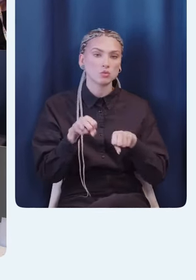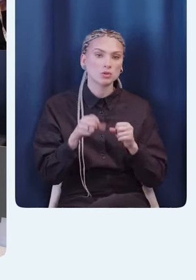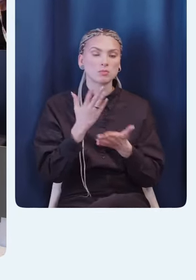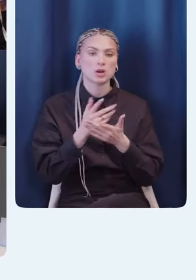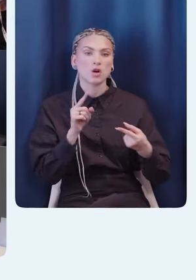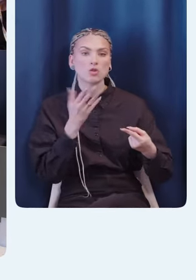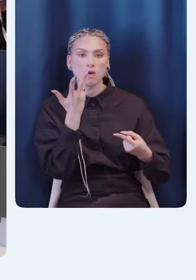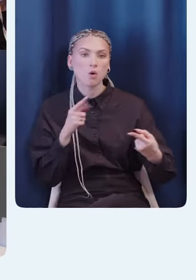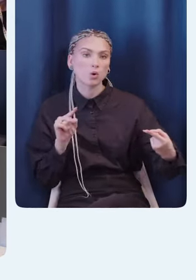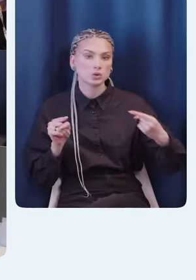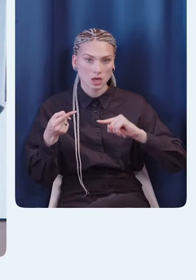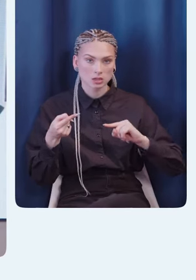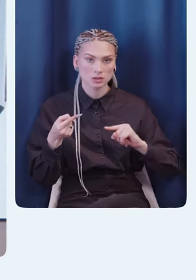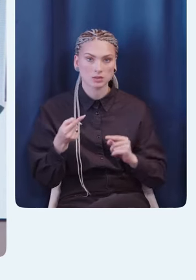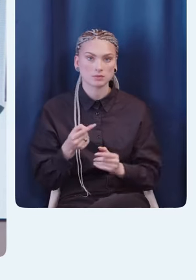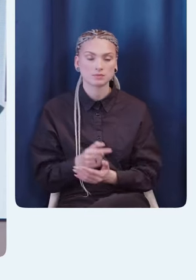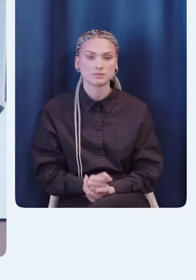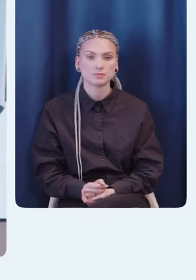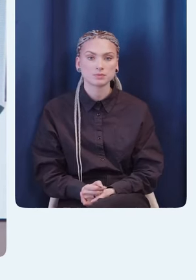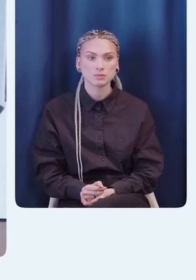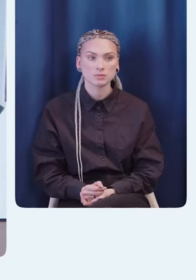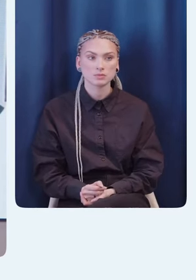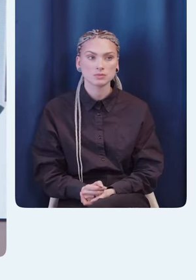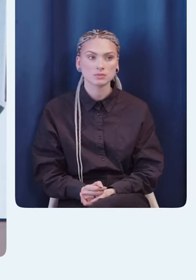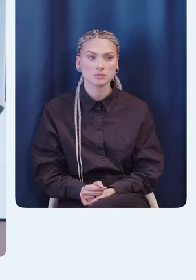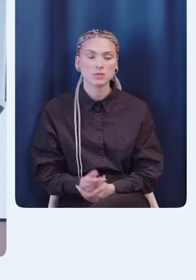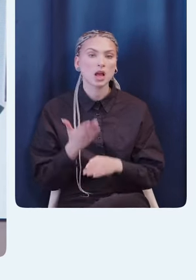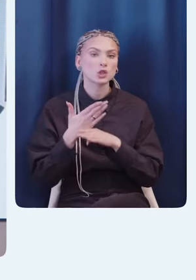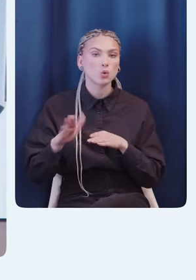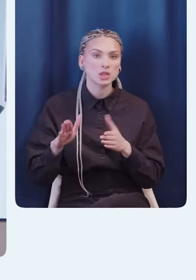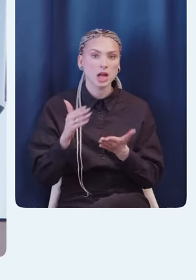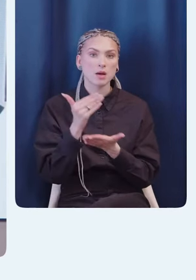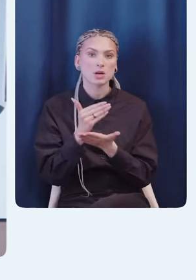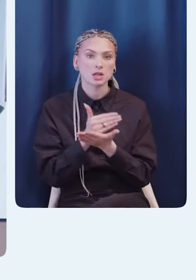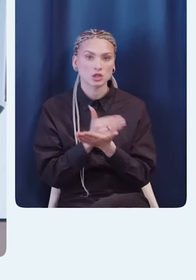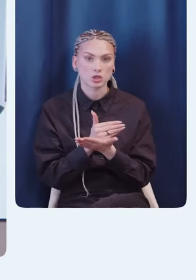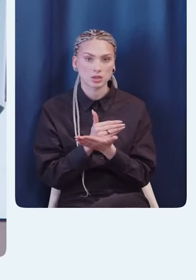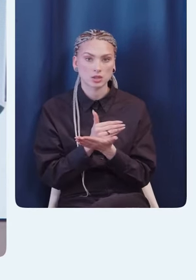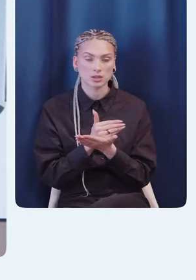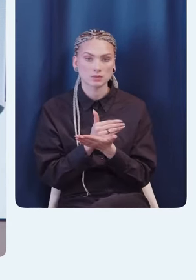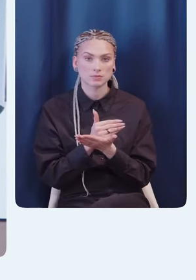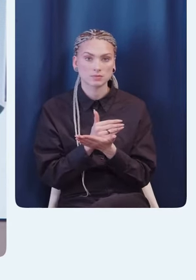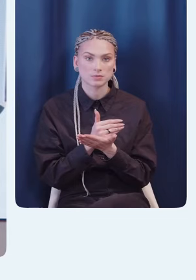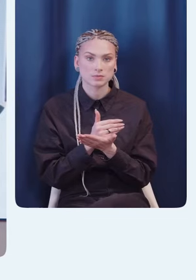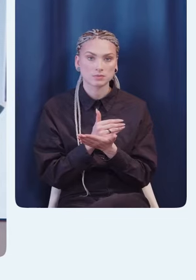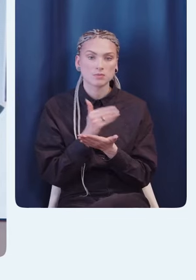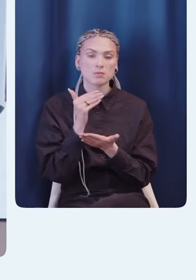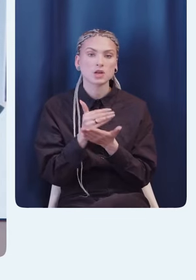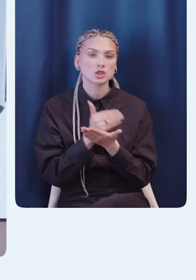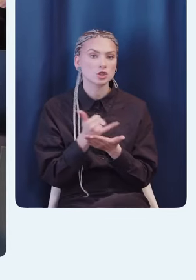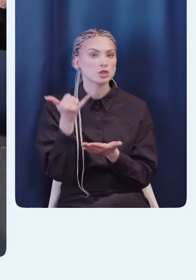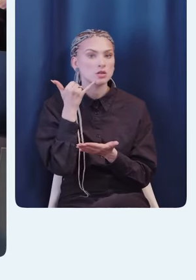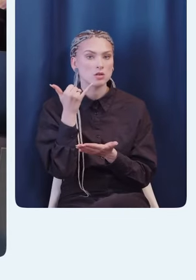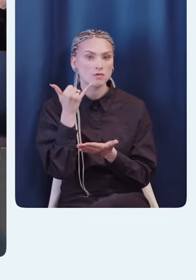цвета. Это линтер, да? То есть это отдельное приложение. Статический анализатор. Отдельное приложение на